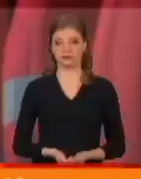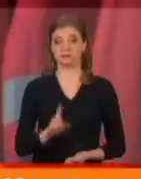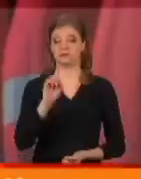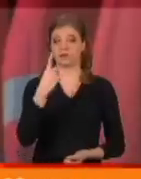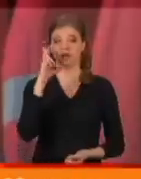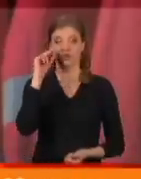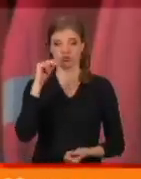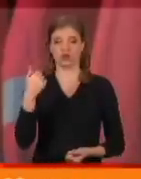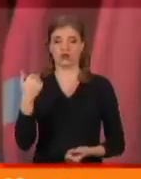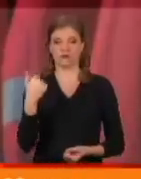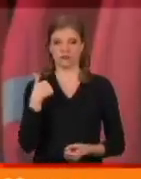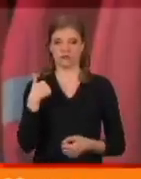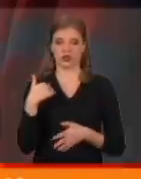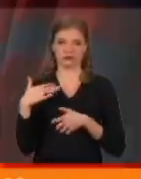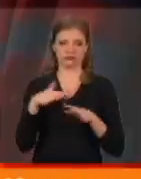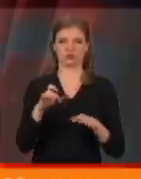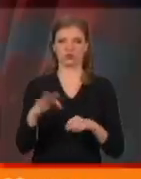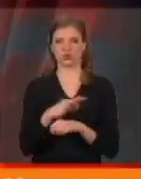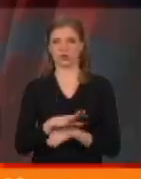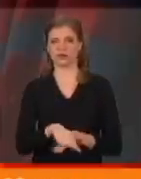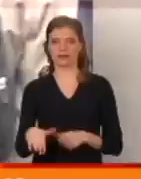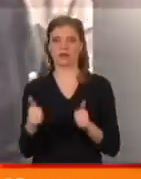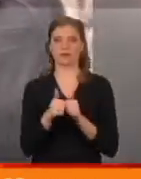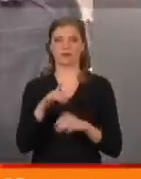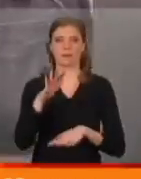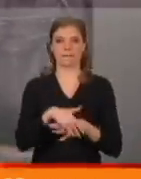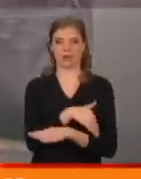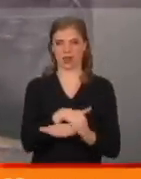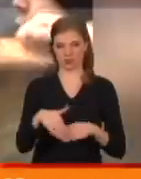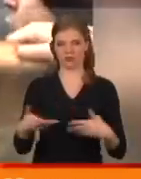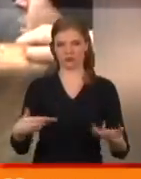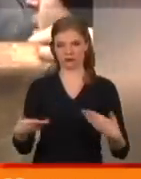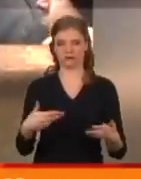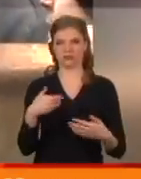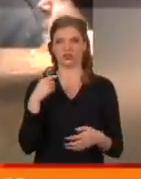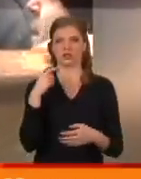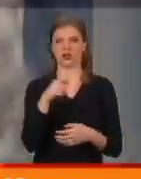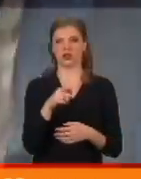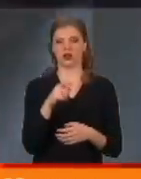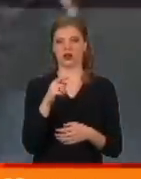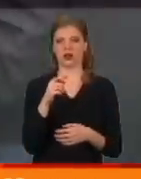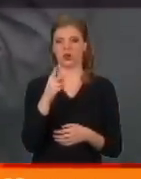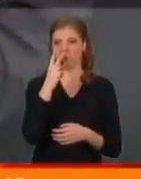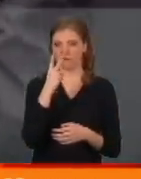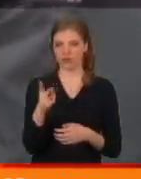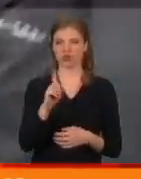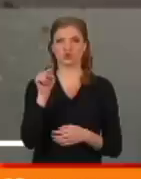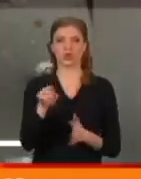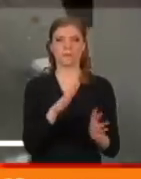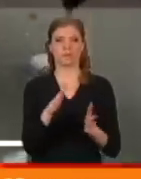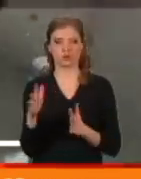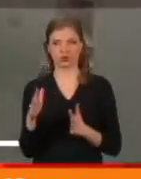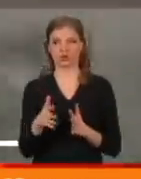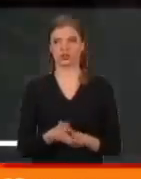1 числа мы вышли с женами, детьми. Проходя мимо Банковой, как и все зеваки, мы засунули туда свои пятаки, увидели, что там происходит.